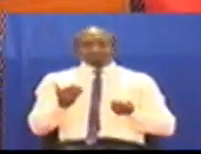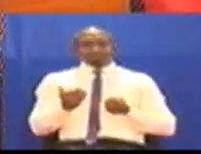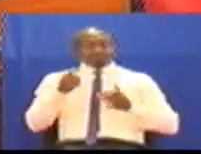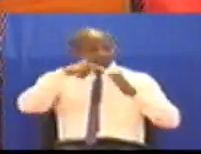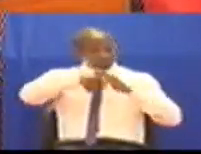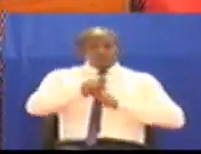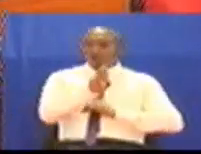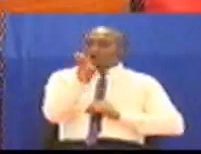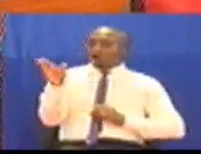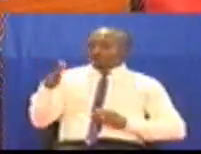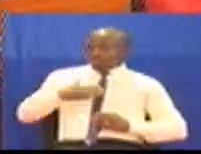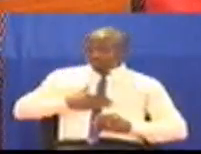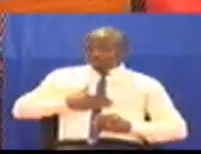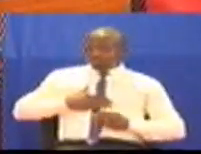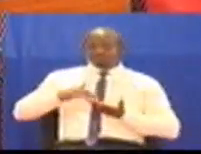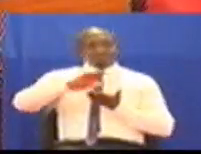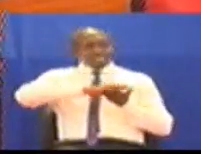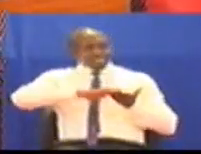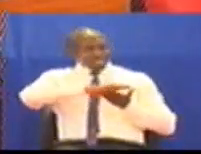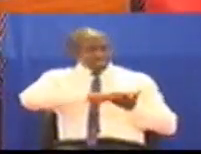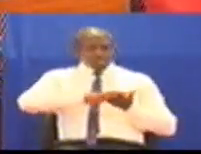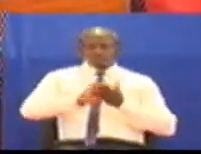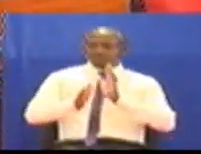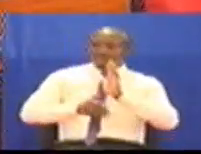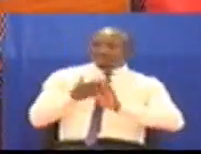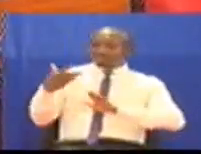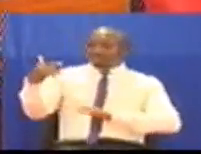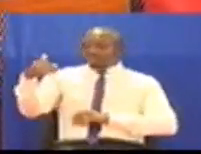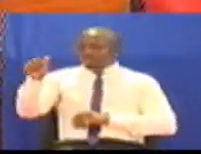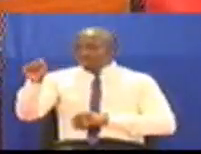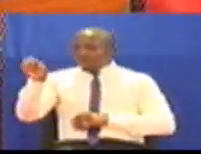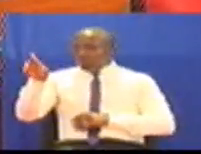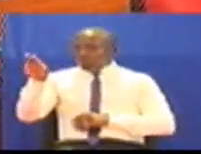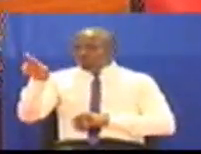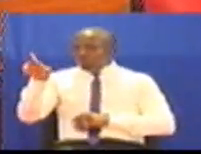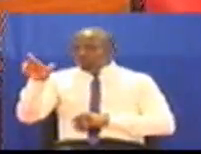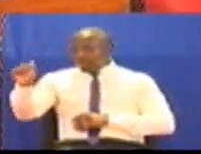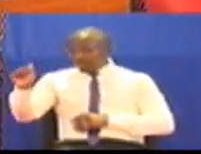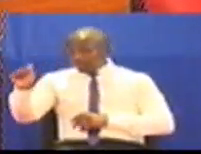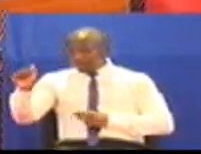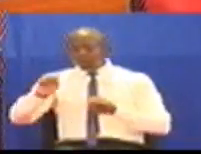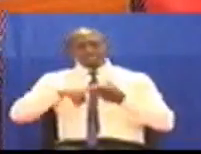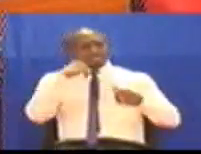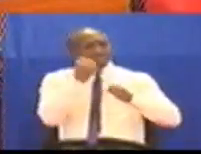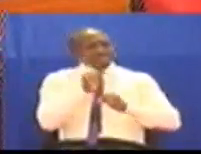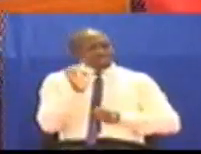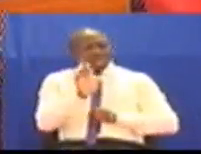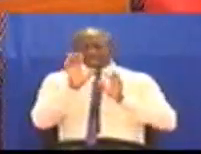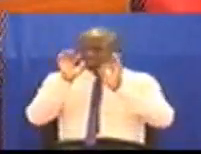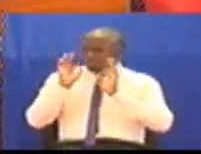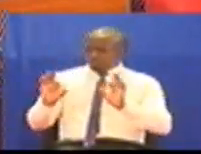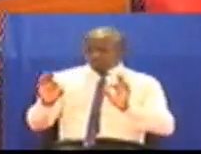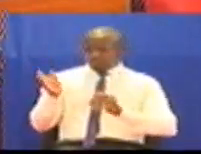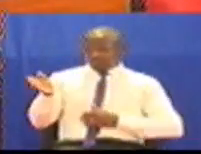kwenye hoja zangu za msingi. Nianze na Tarula. Tarula imefanya kazi nzuri sana Mheshimiwa